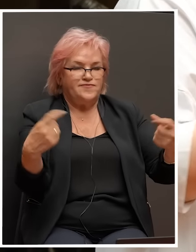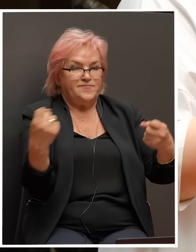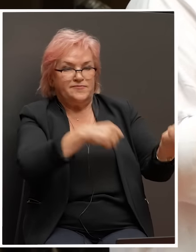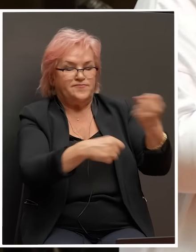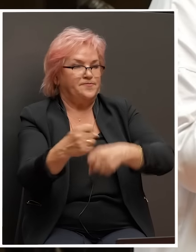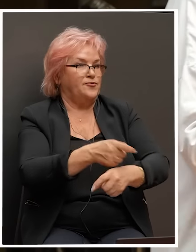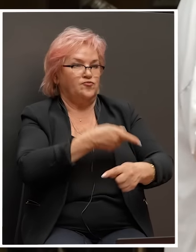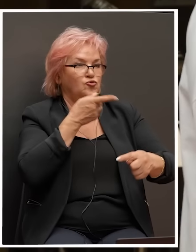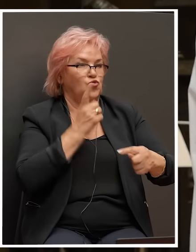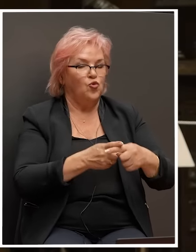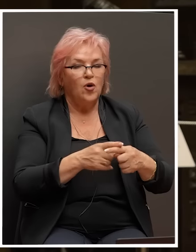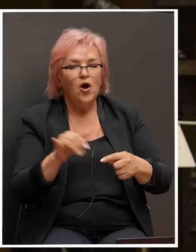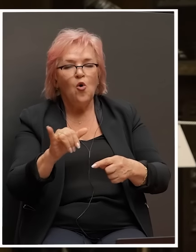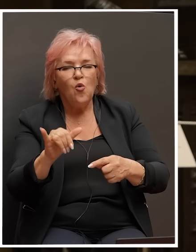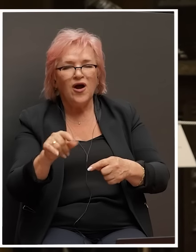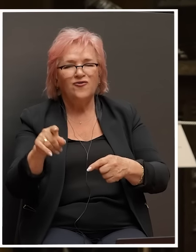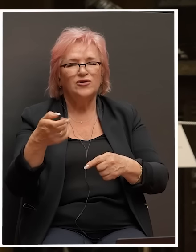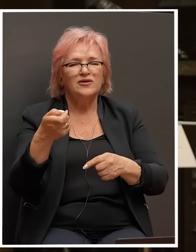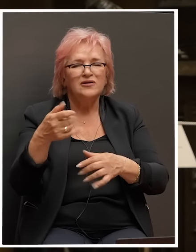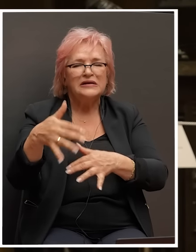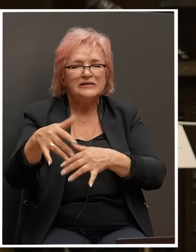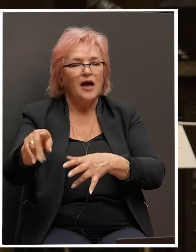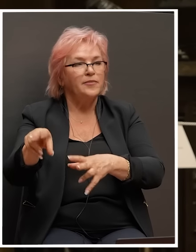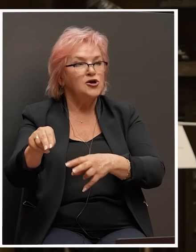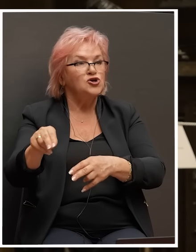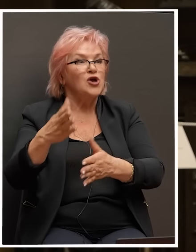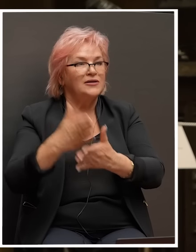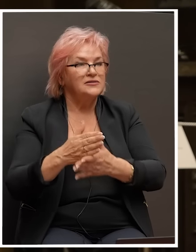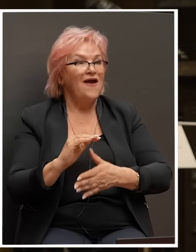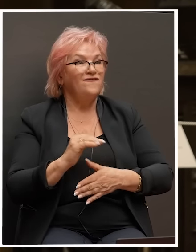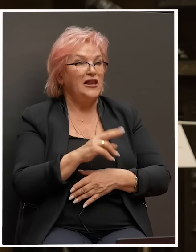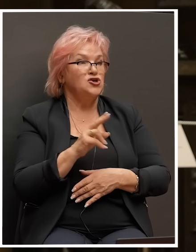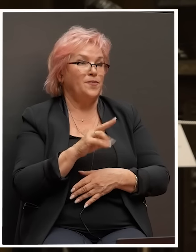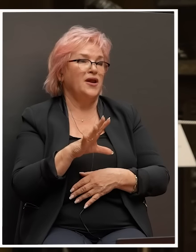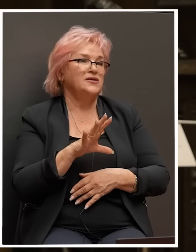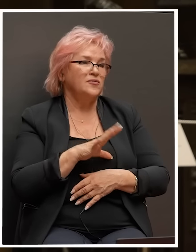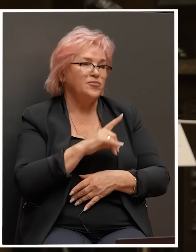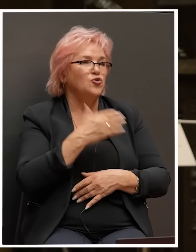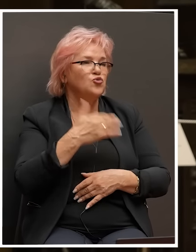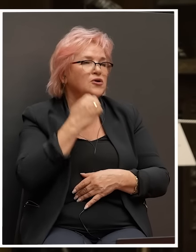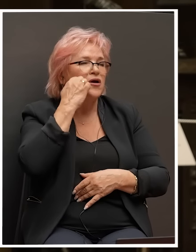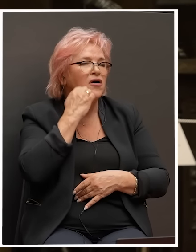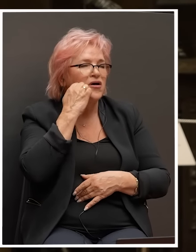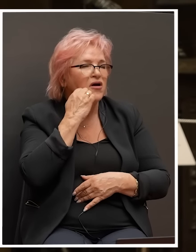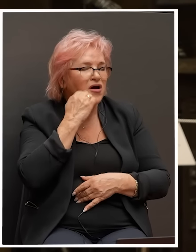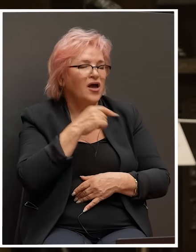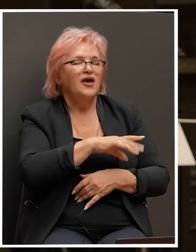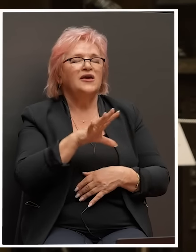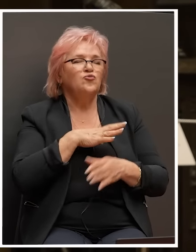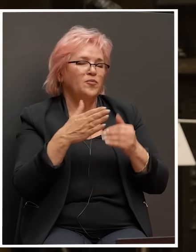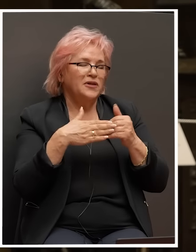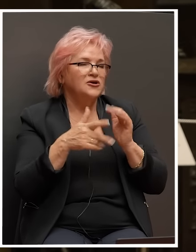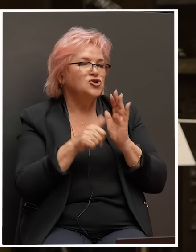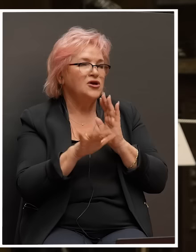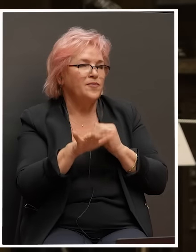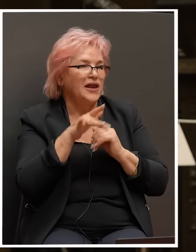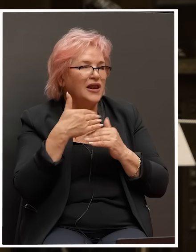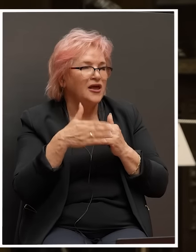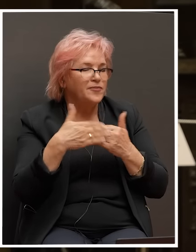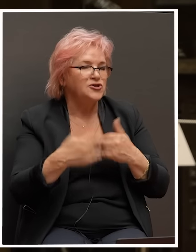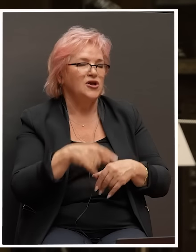перебороть, у кого-то маленького и слабого есть шанс. Феличе Перетти был уже довольно пожилой дяденька, ему было почти 65